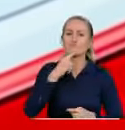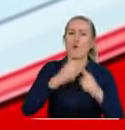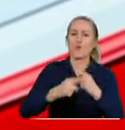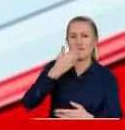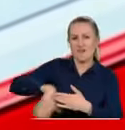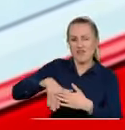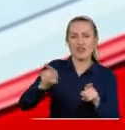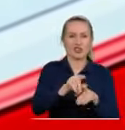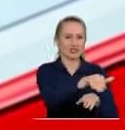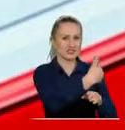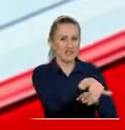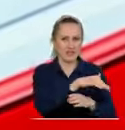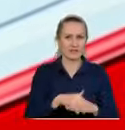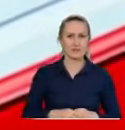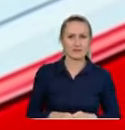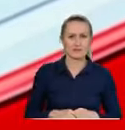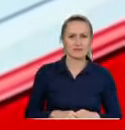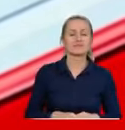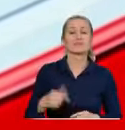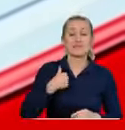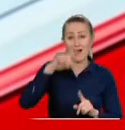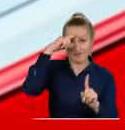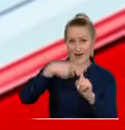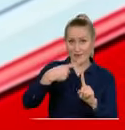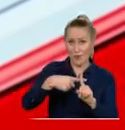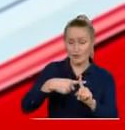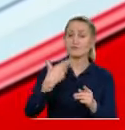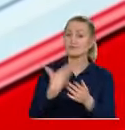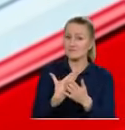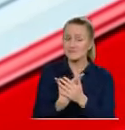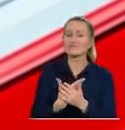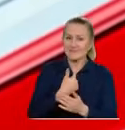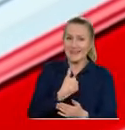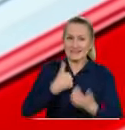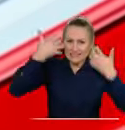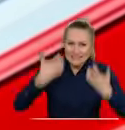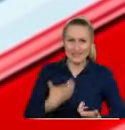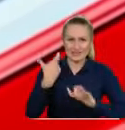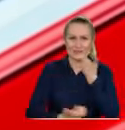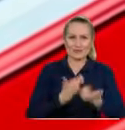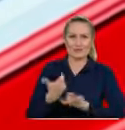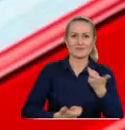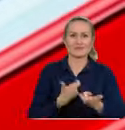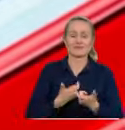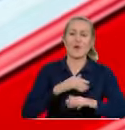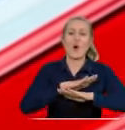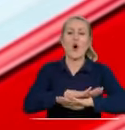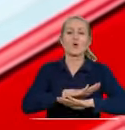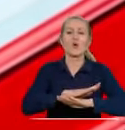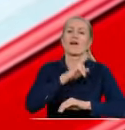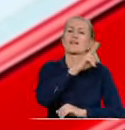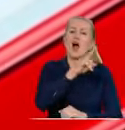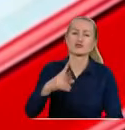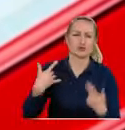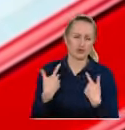i zewnętrznej. Jestem katolikiem i dlatego doprowadzę do ochrony każdego